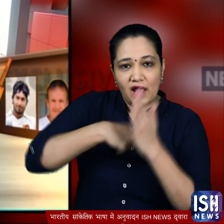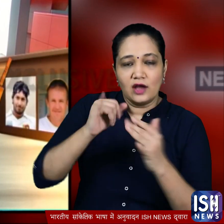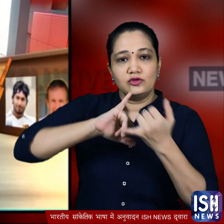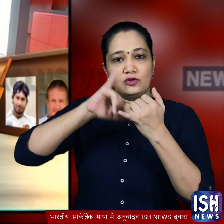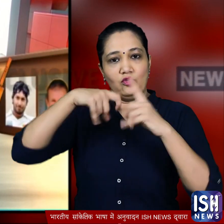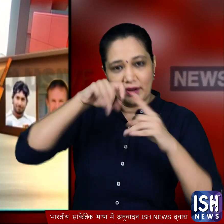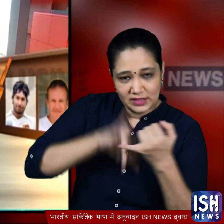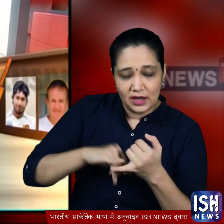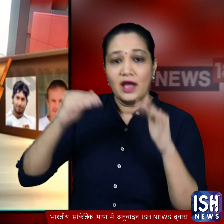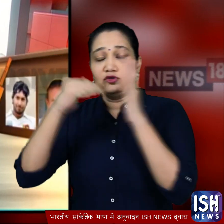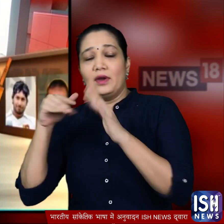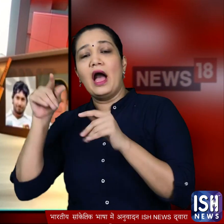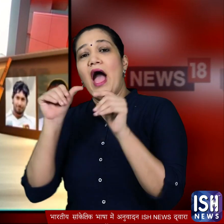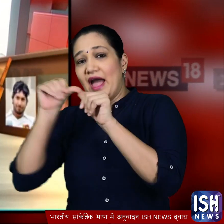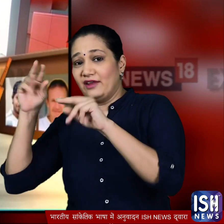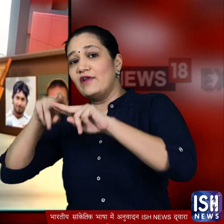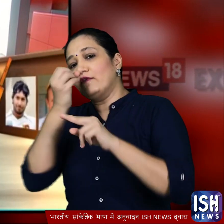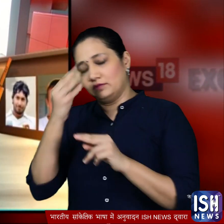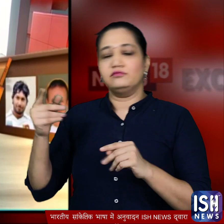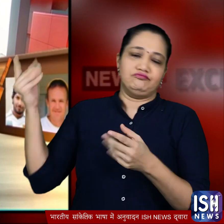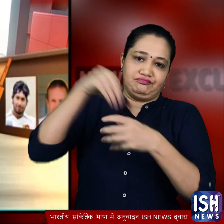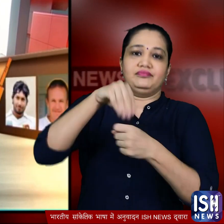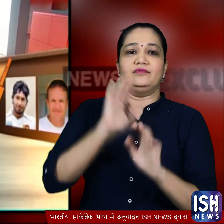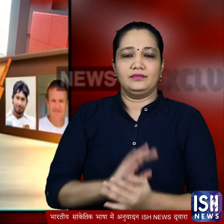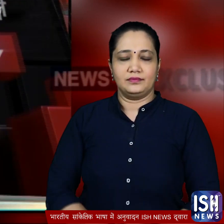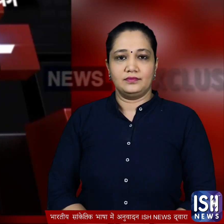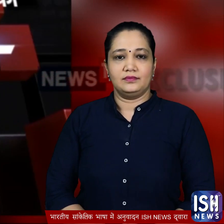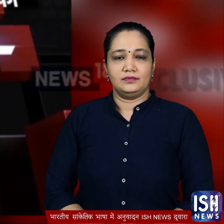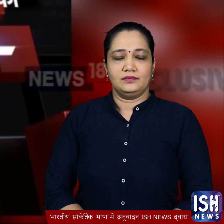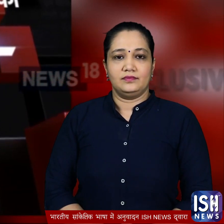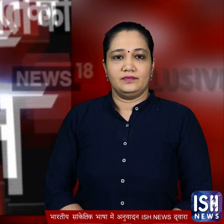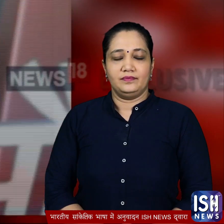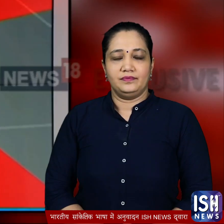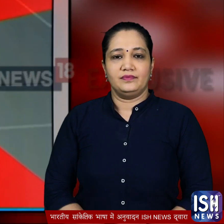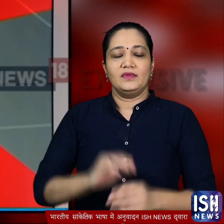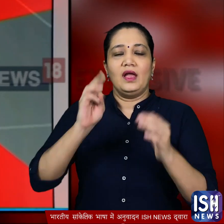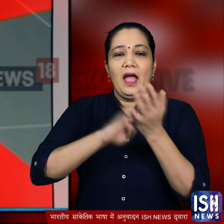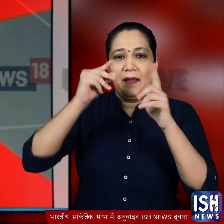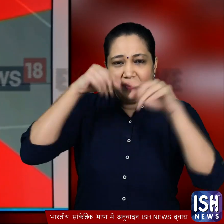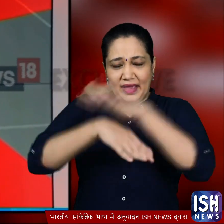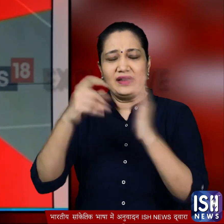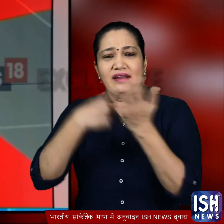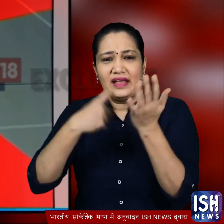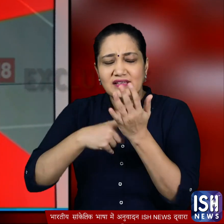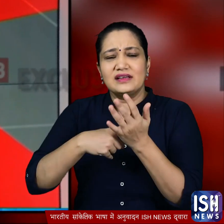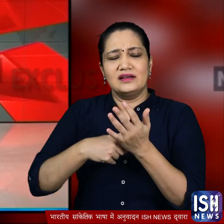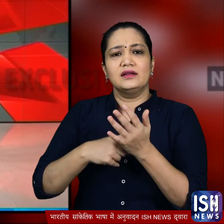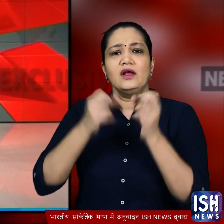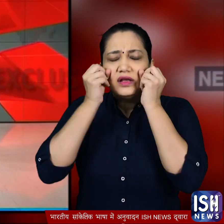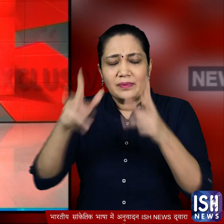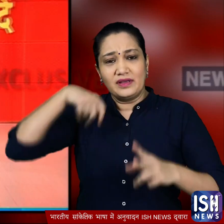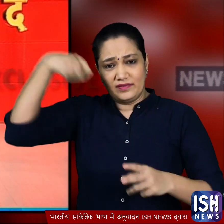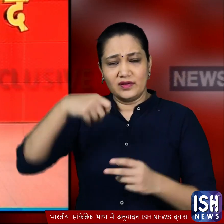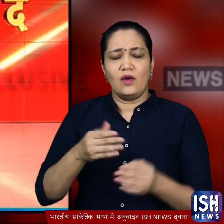कुमार संगकारा और जिम्बाब्वे के एंडी फ्लावर को भी आईसीसी ने इस लिस्ट में जगह दी। मध्य प्रदेश के राजगढ़ से हैरान करने वाला एक वीडियो सामने